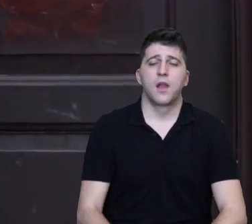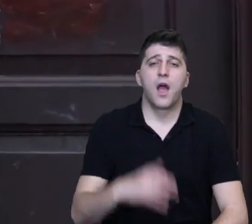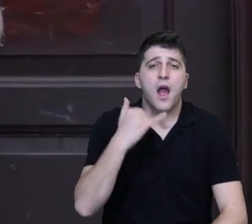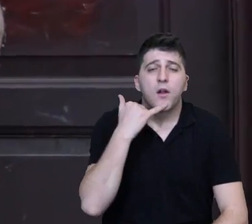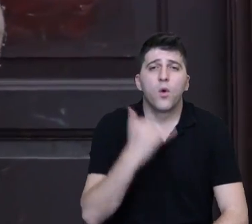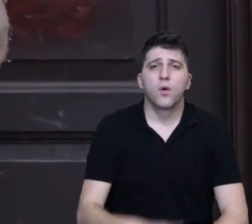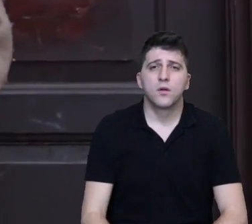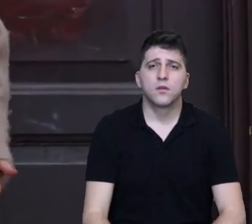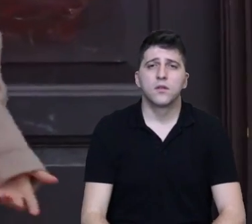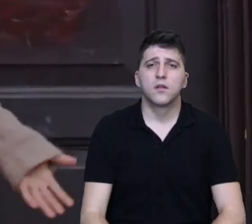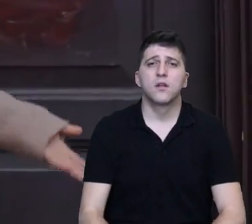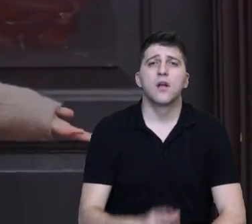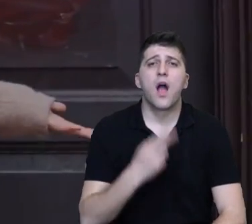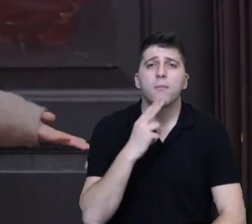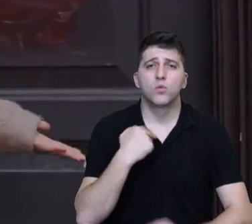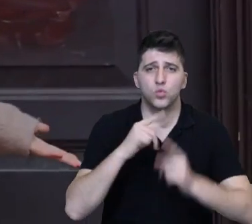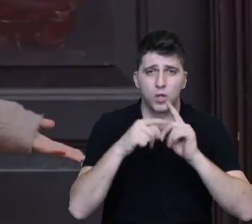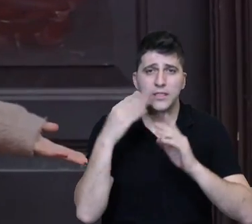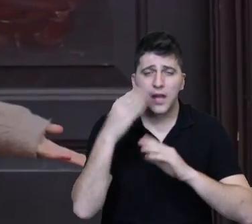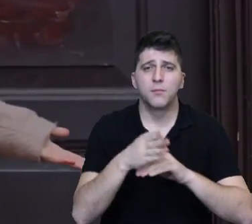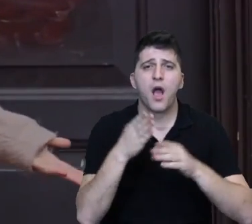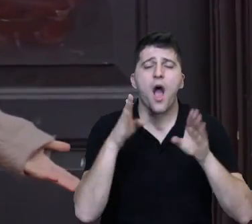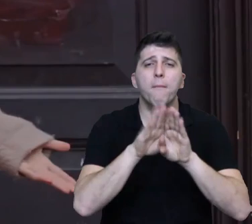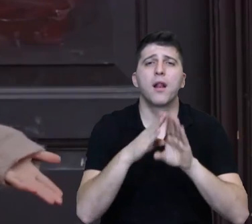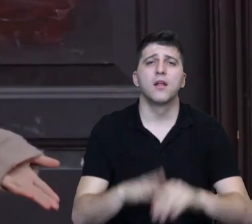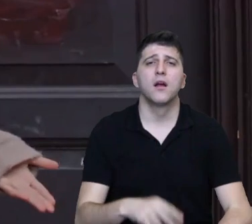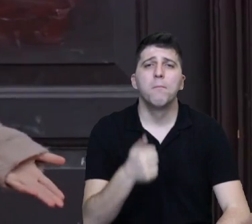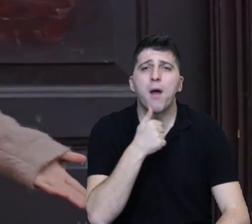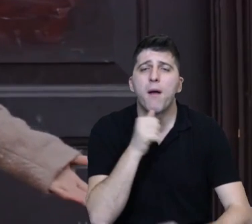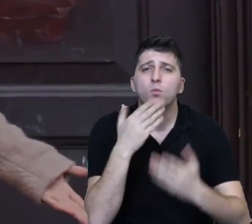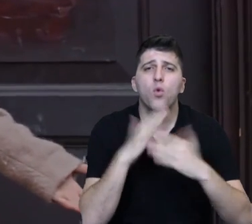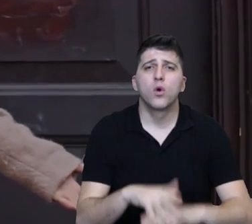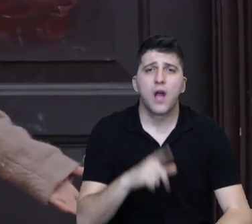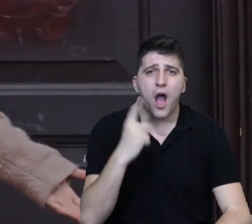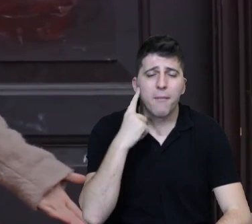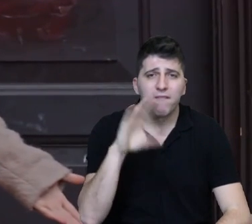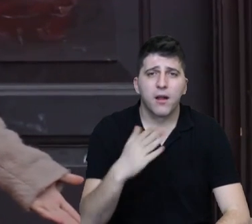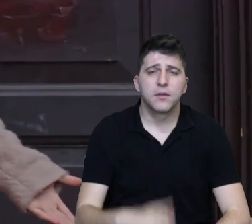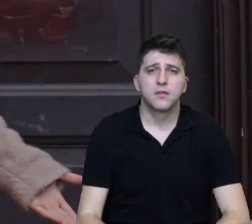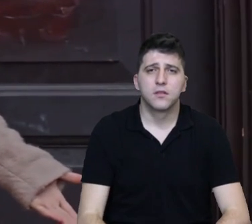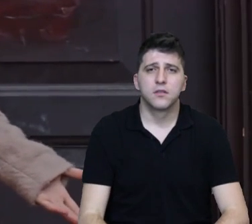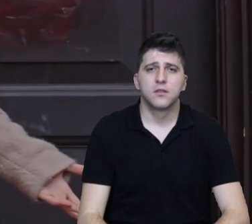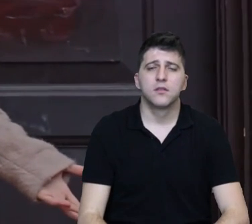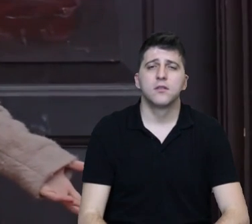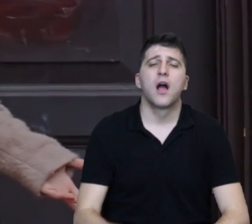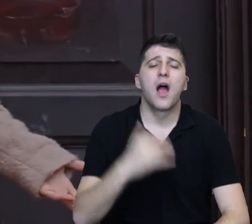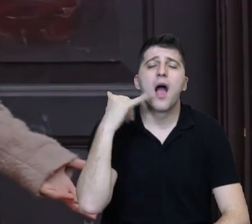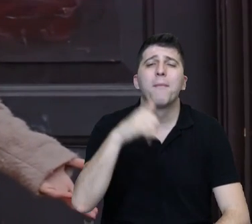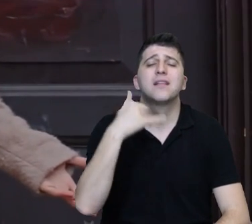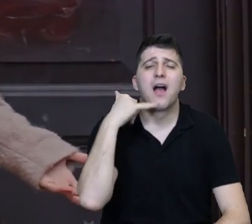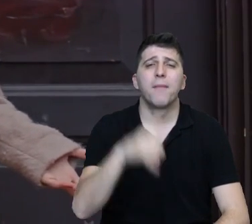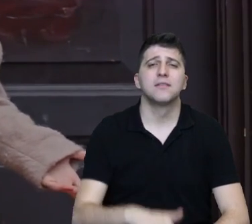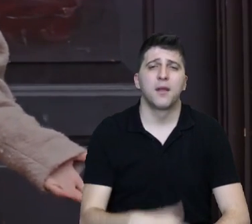Alo! Abla ben dükkana geldim ama kapalı. Babam yok ortada. Senin haberin var mı? Kapat tamam